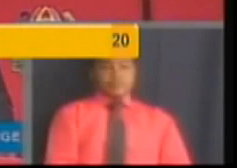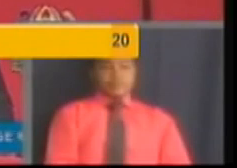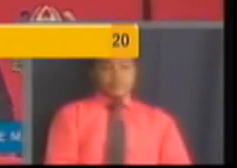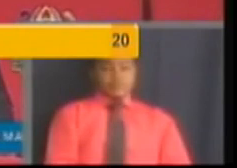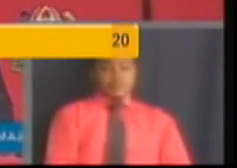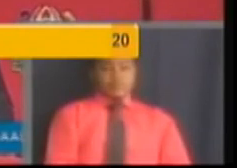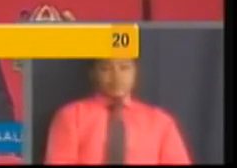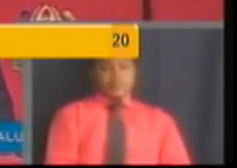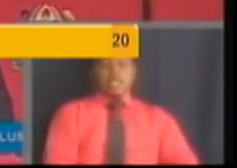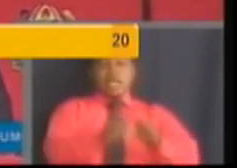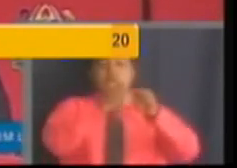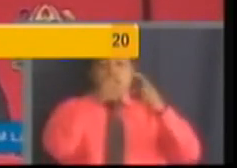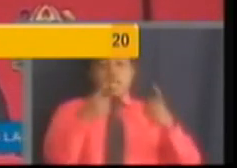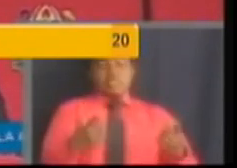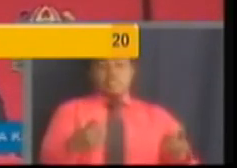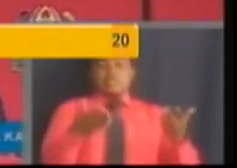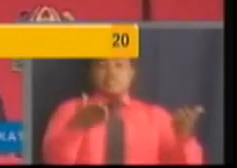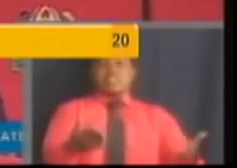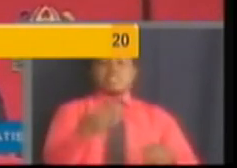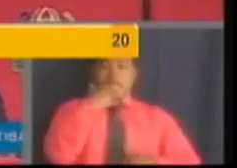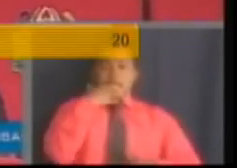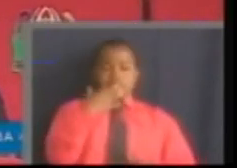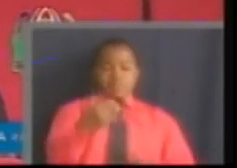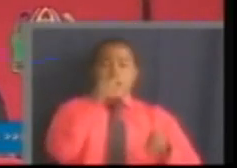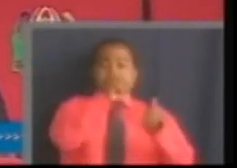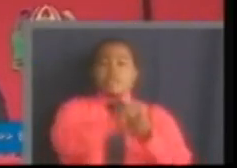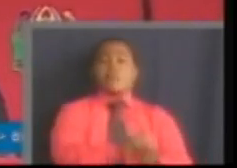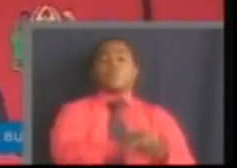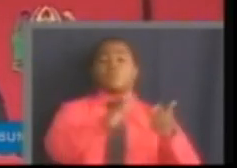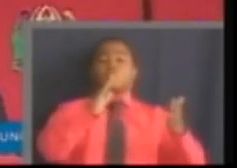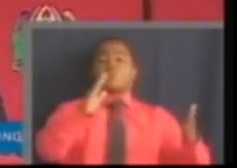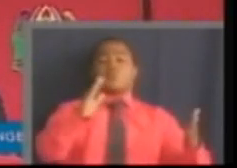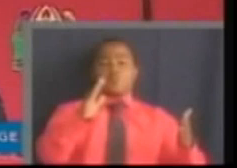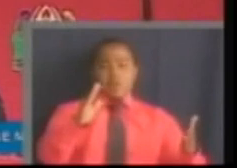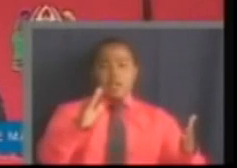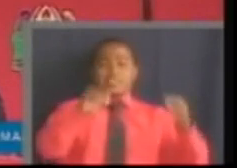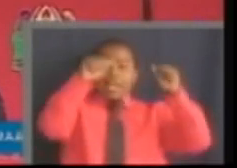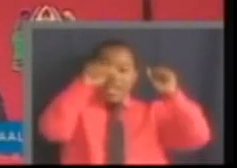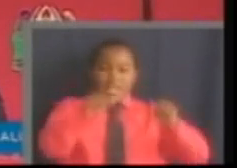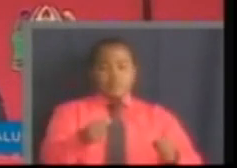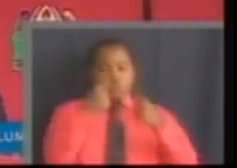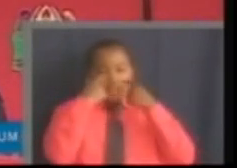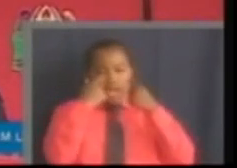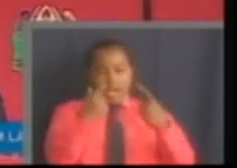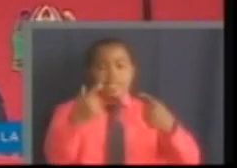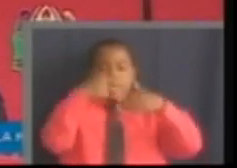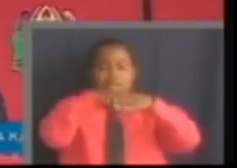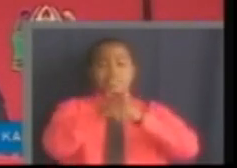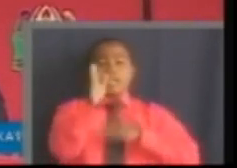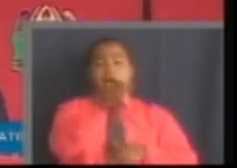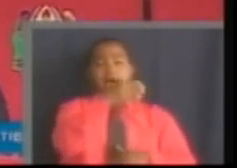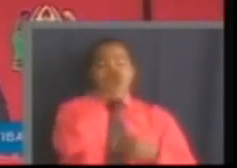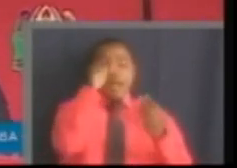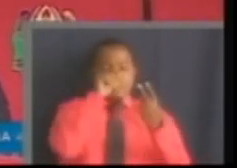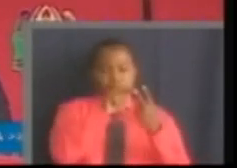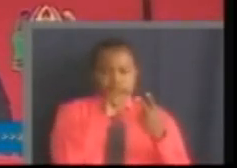Lakini hoja inakuja ambayo ni kubwa kuliko zote na inatulazimu tuitazame katika namna mbili, namna